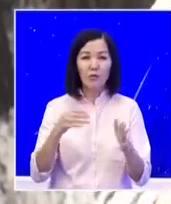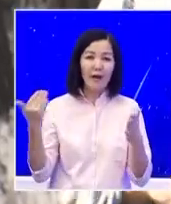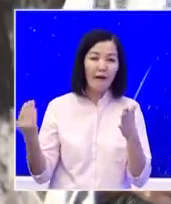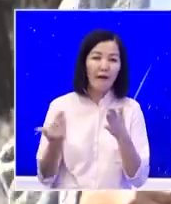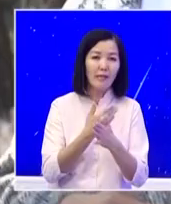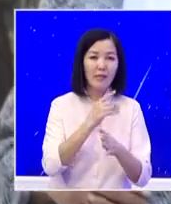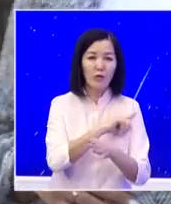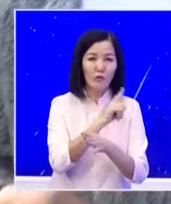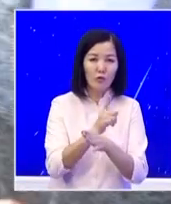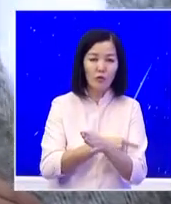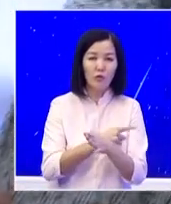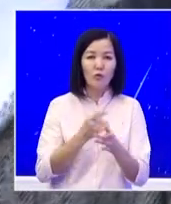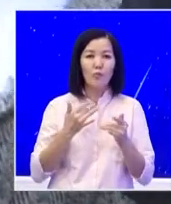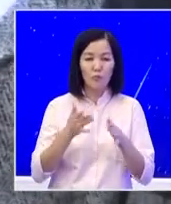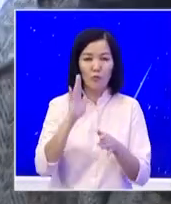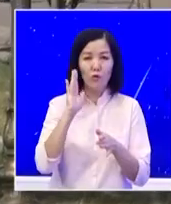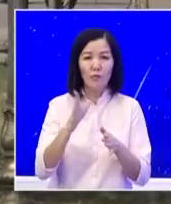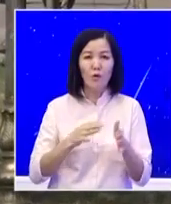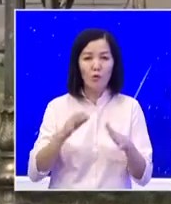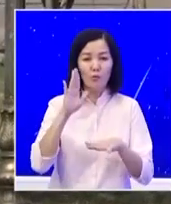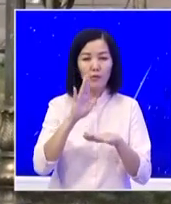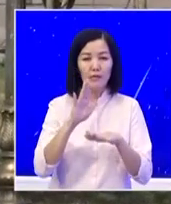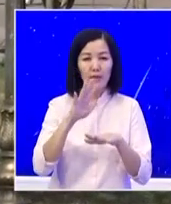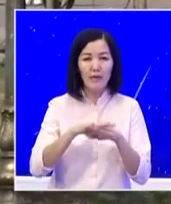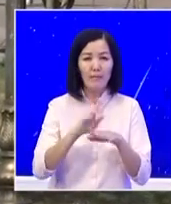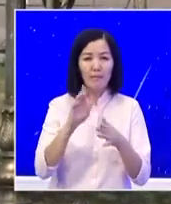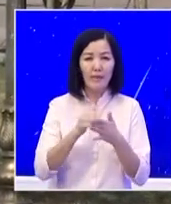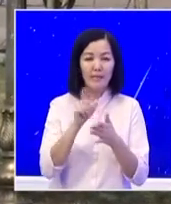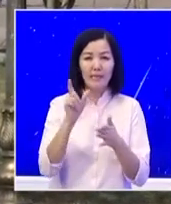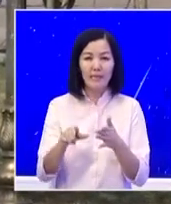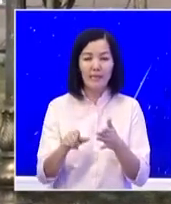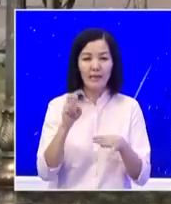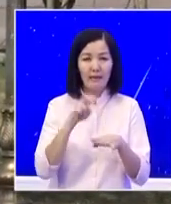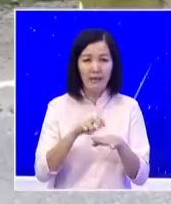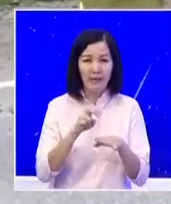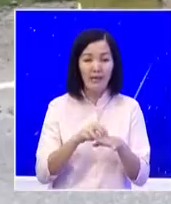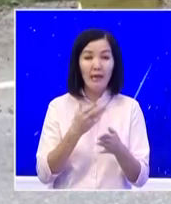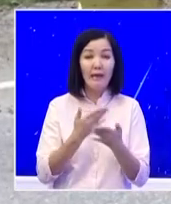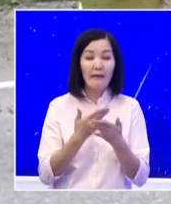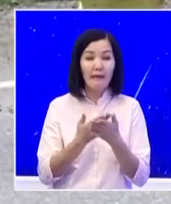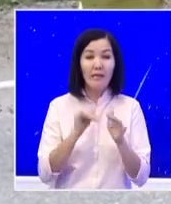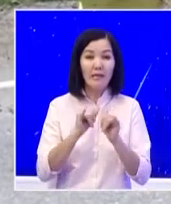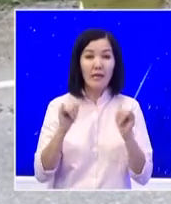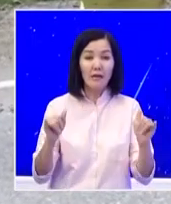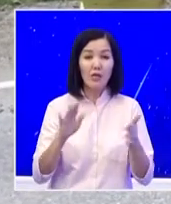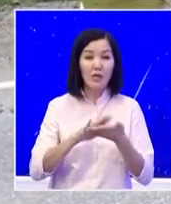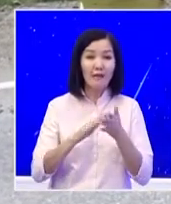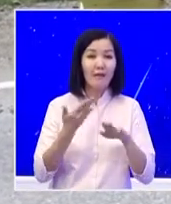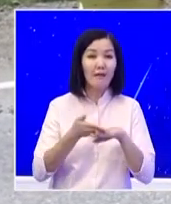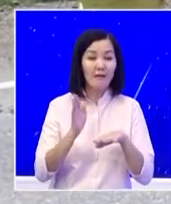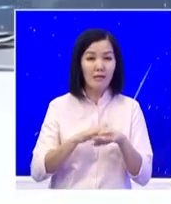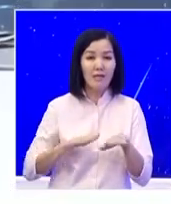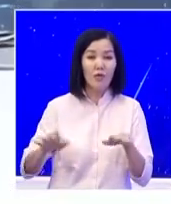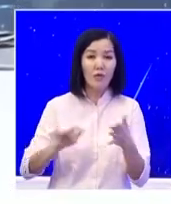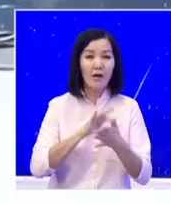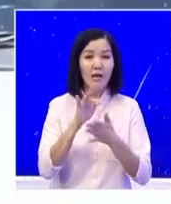қайта күшейтуге мәжбүр боламын, дейді облыстың бас мемлекеттік санитарлық дәрігері. Егер эпидемиологиялық жағдай қиындаса,